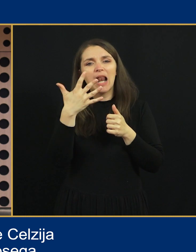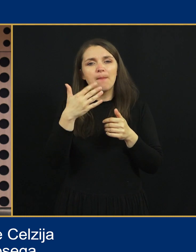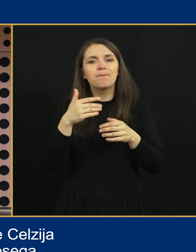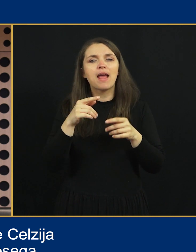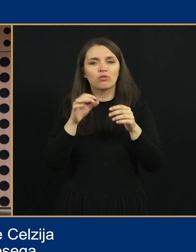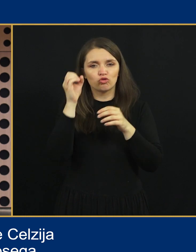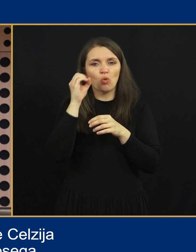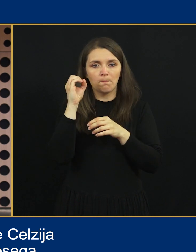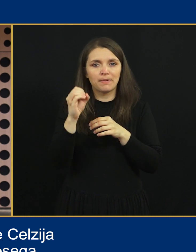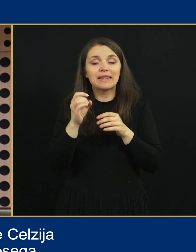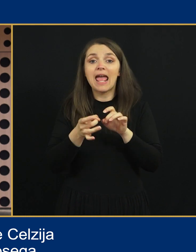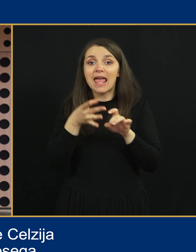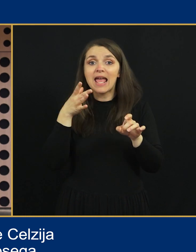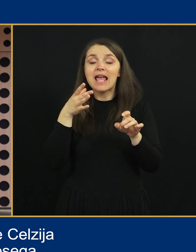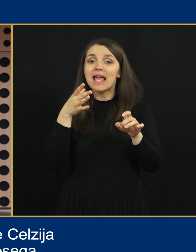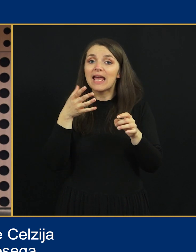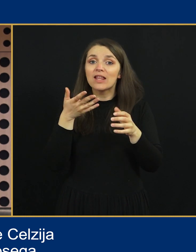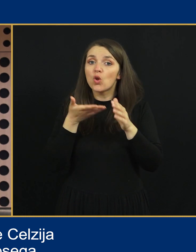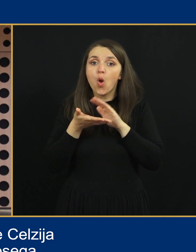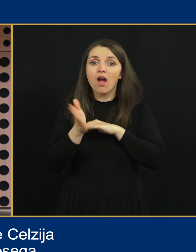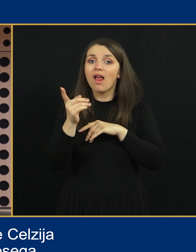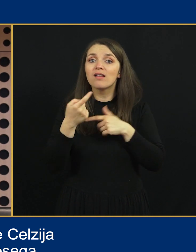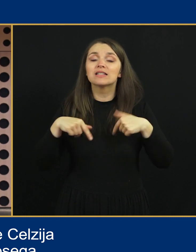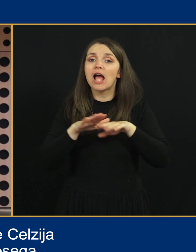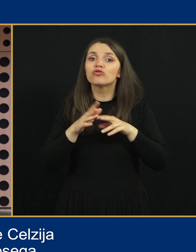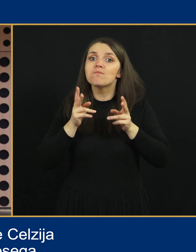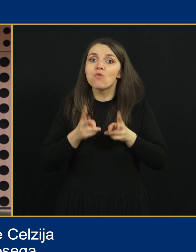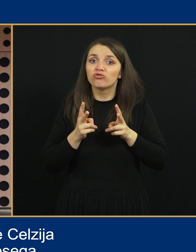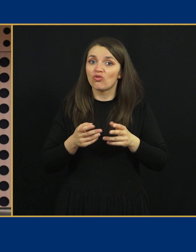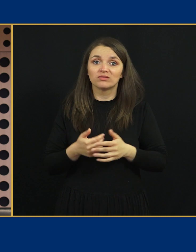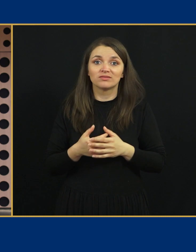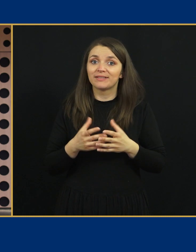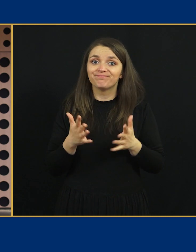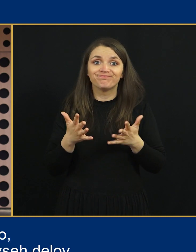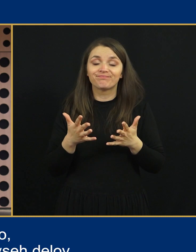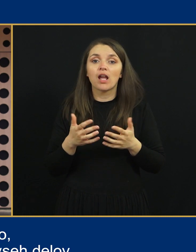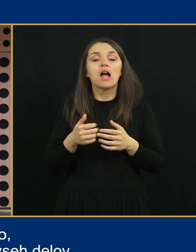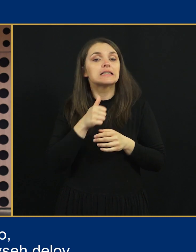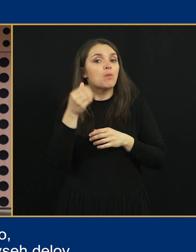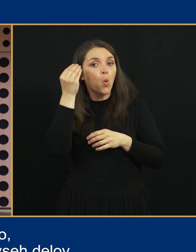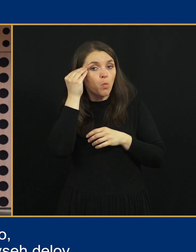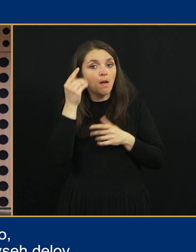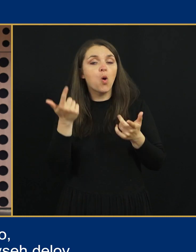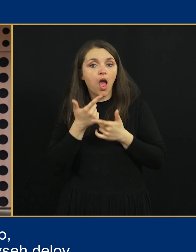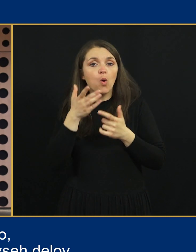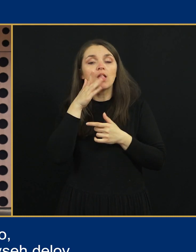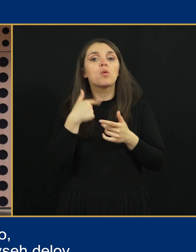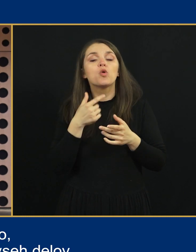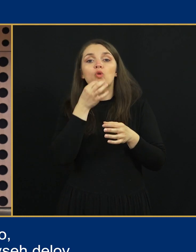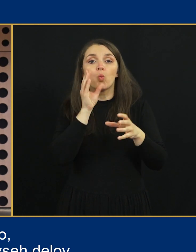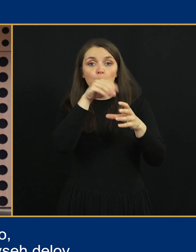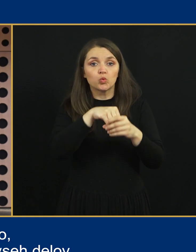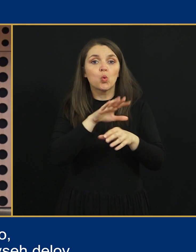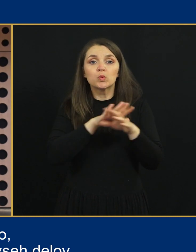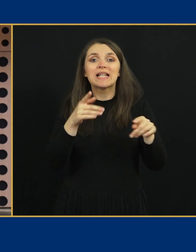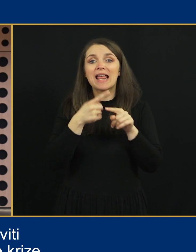stopinje Celzija hitro polzi iz našega dosega. Samo upamo lahko, da bomo z